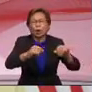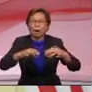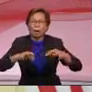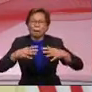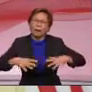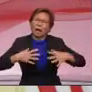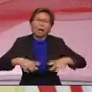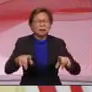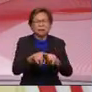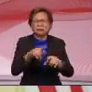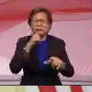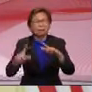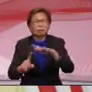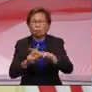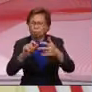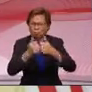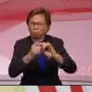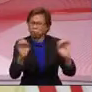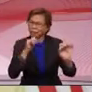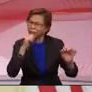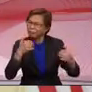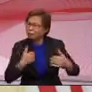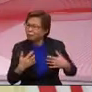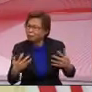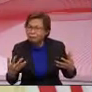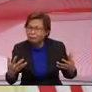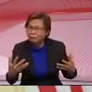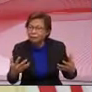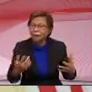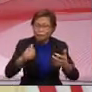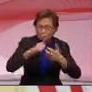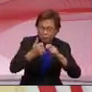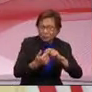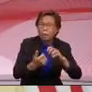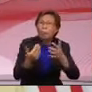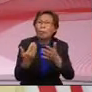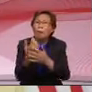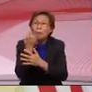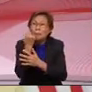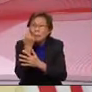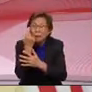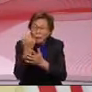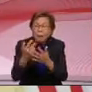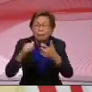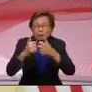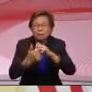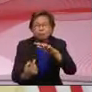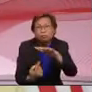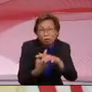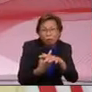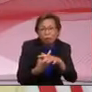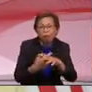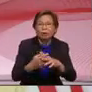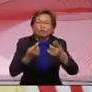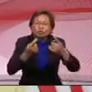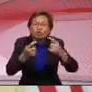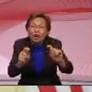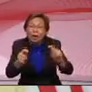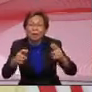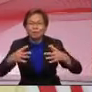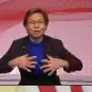sebagainya. Sepatutnya tidak timbul isu lagi. Cuma isu baru-baru ini adalah fitting. Fitting tidak dibenarkan. Test